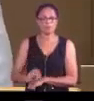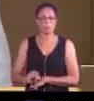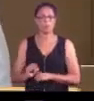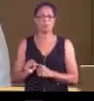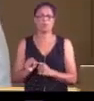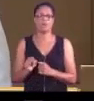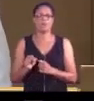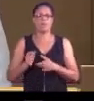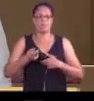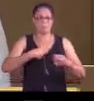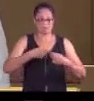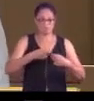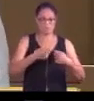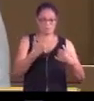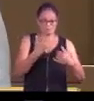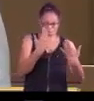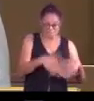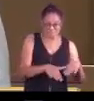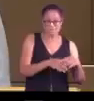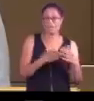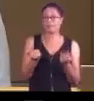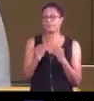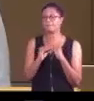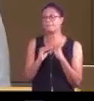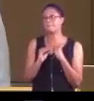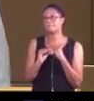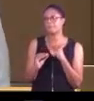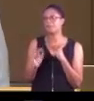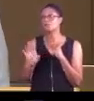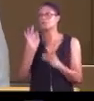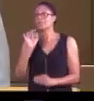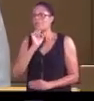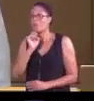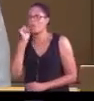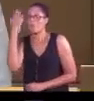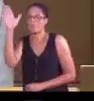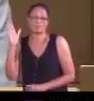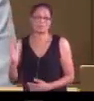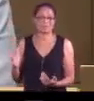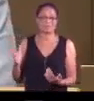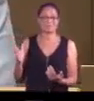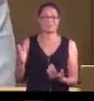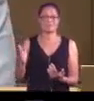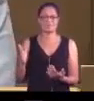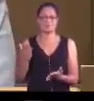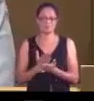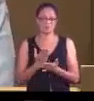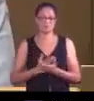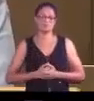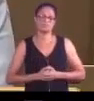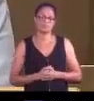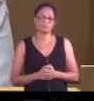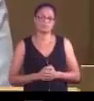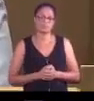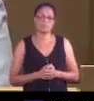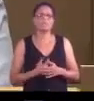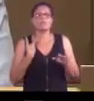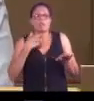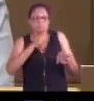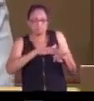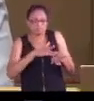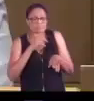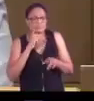le marché en cours est terminé et que vous n'avez pas encore désigné le rapporteur. En tout cas, c'est la mise en garde que j'ai